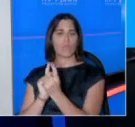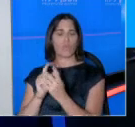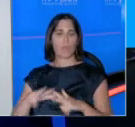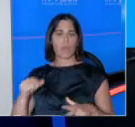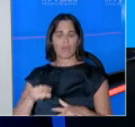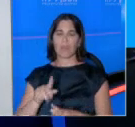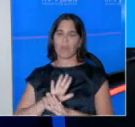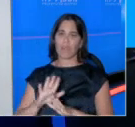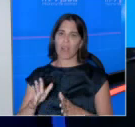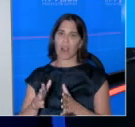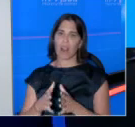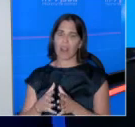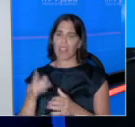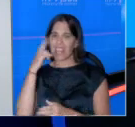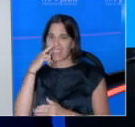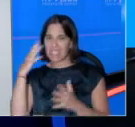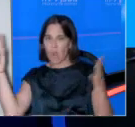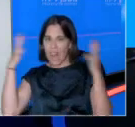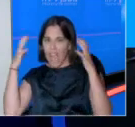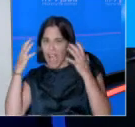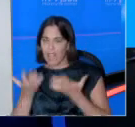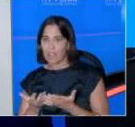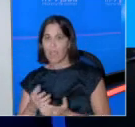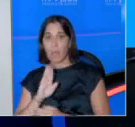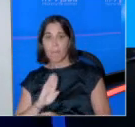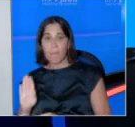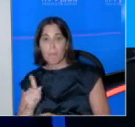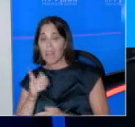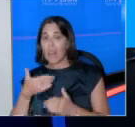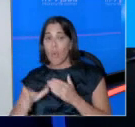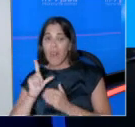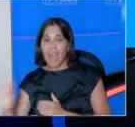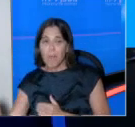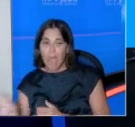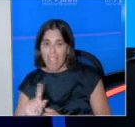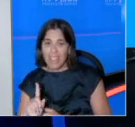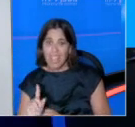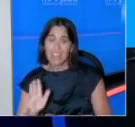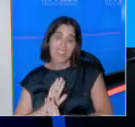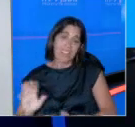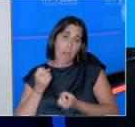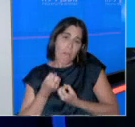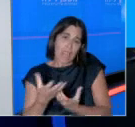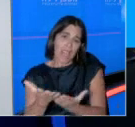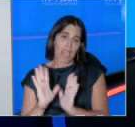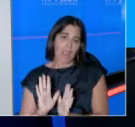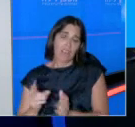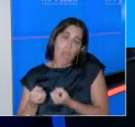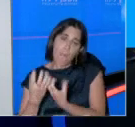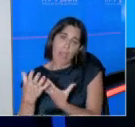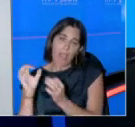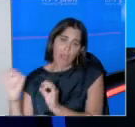ללהפיק את הניסיון להוציא לחץ? בנימין נתניהו לא הולך הביתה. זה המסר, זה היה